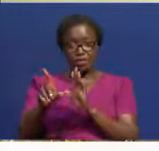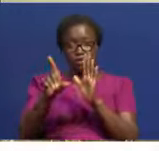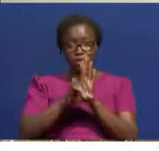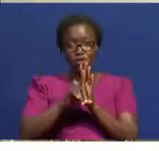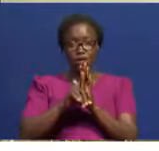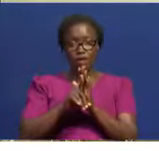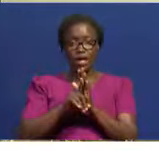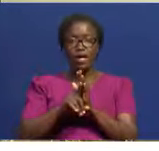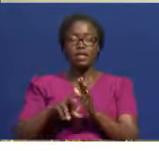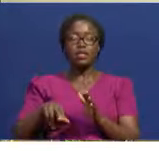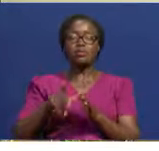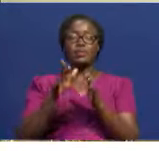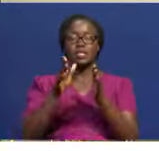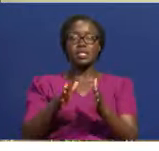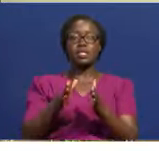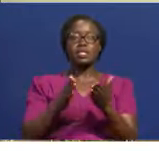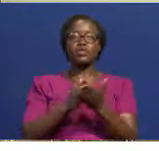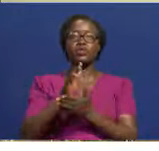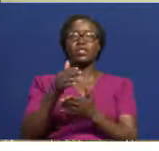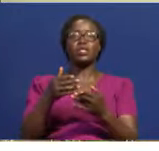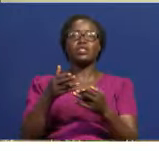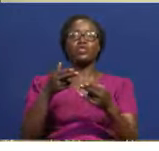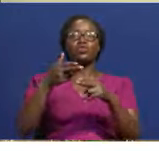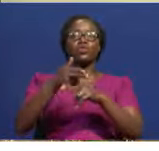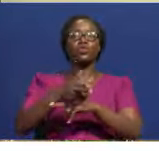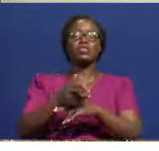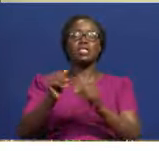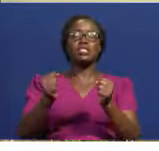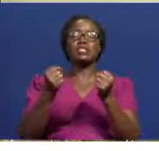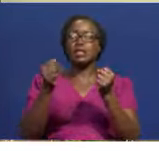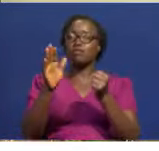Pedestrian, ensure that you are crossing in safe places.